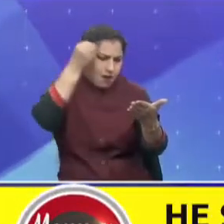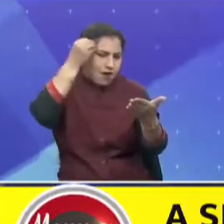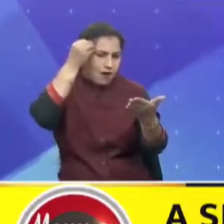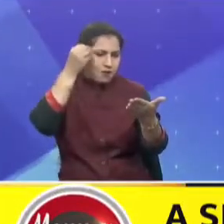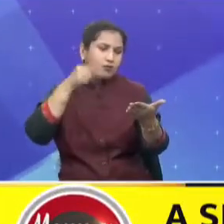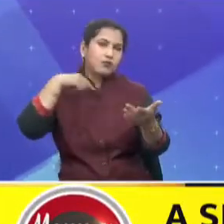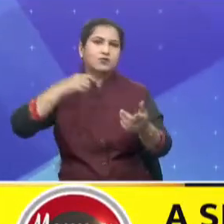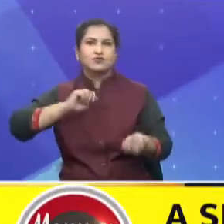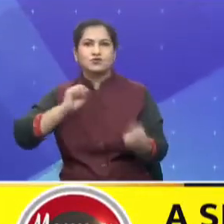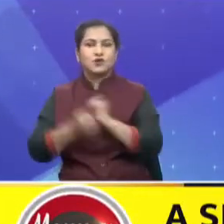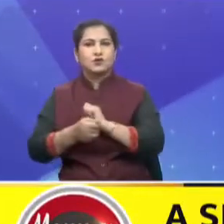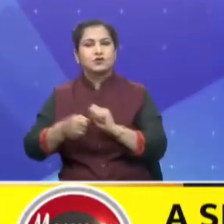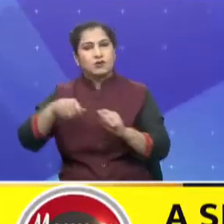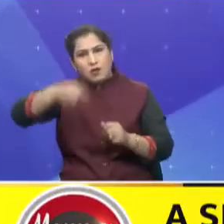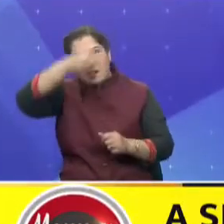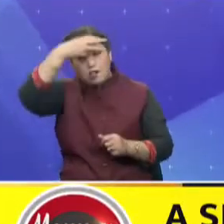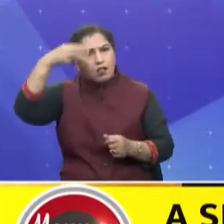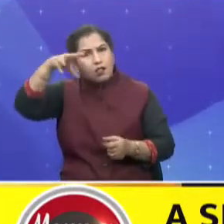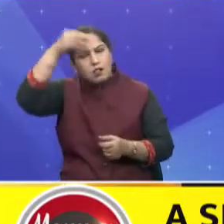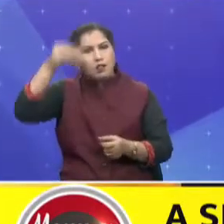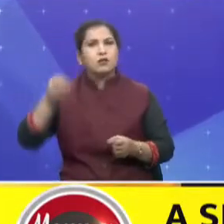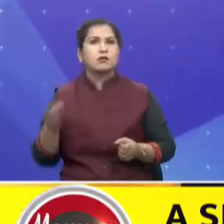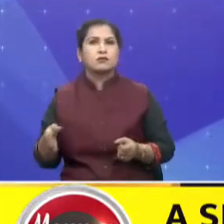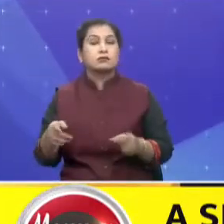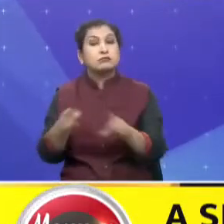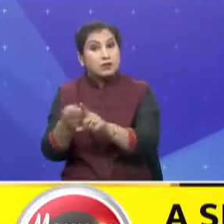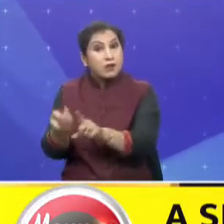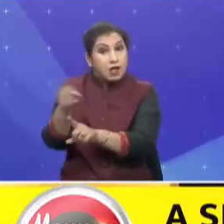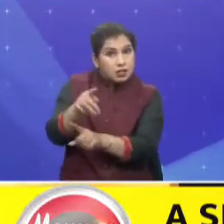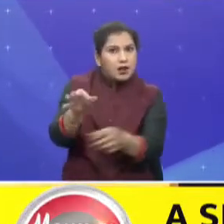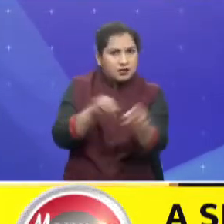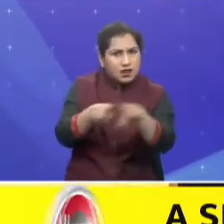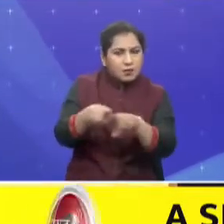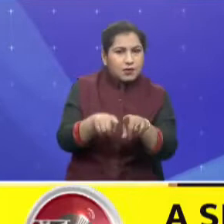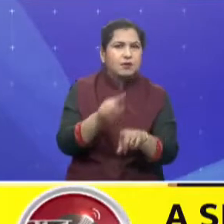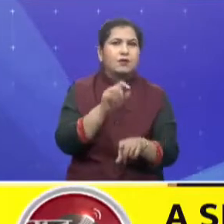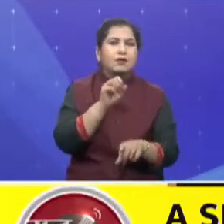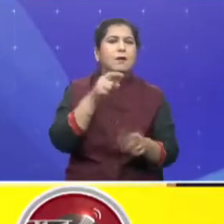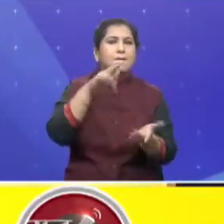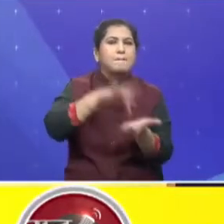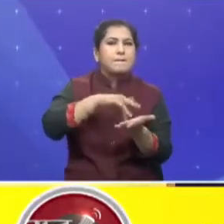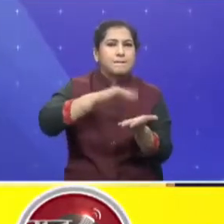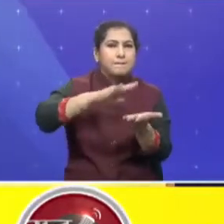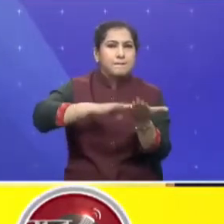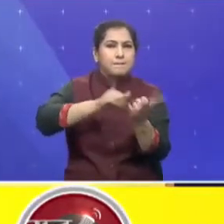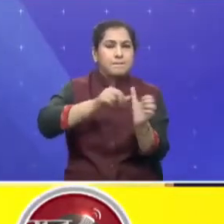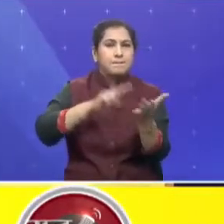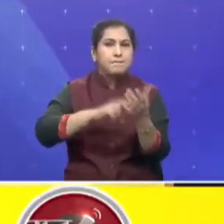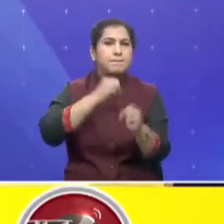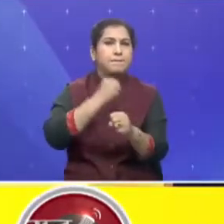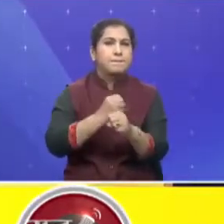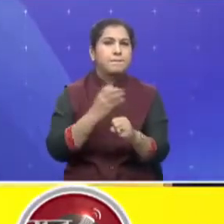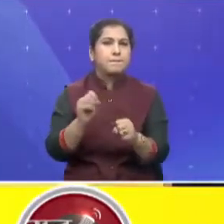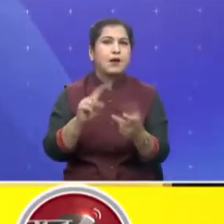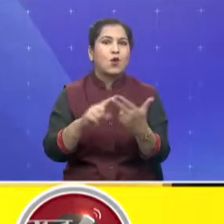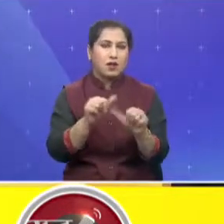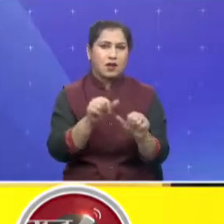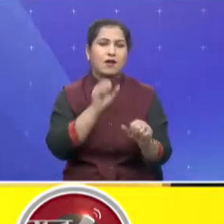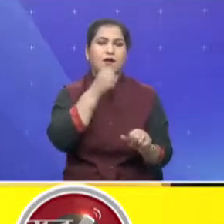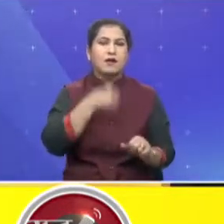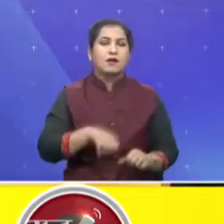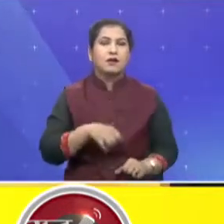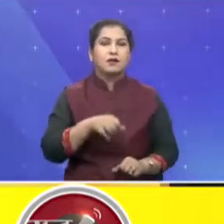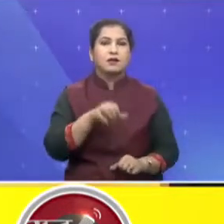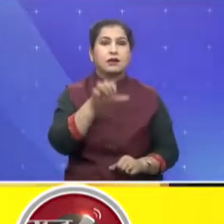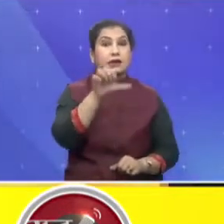का उदाहरण मंगोलिया के 93 साल के प्रोफेसर जे